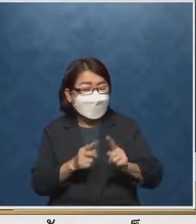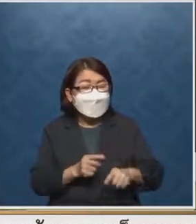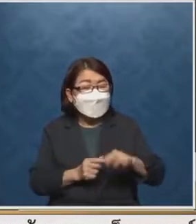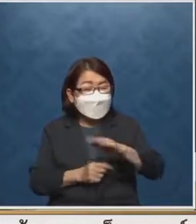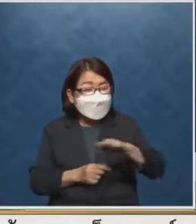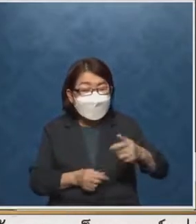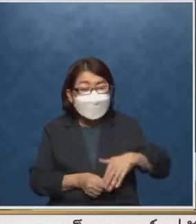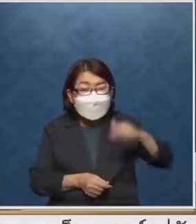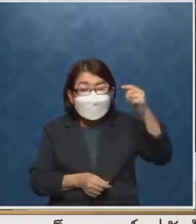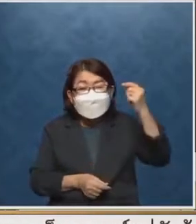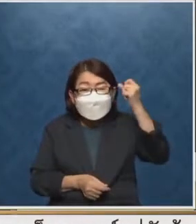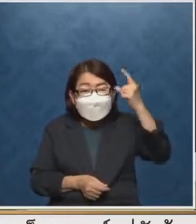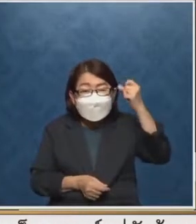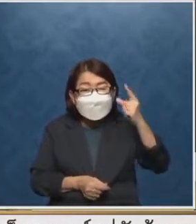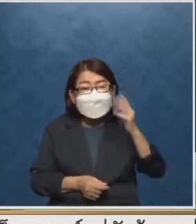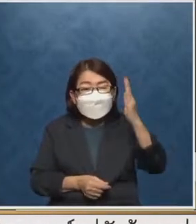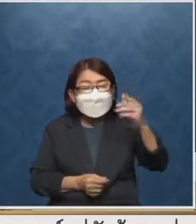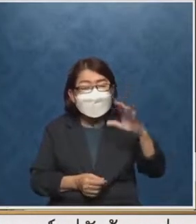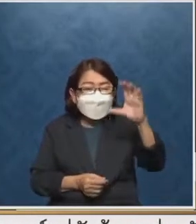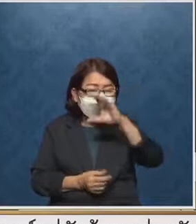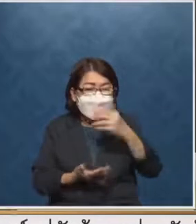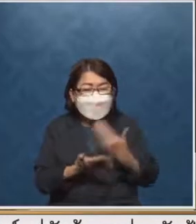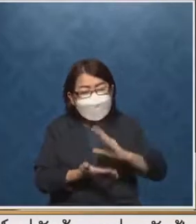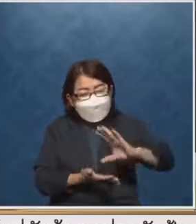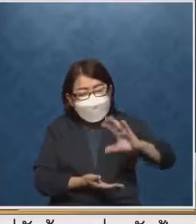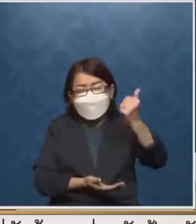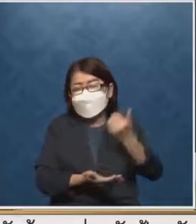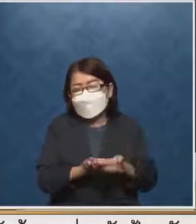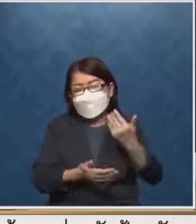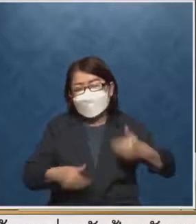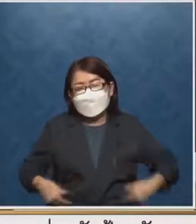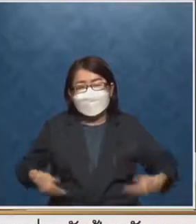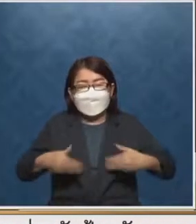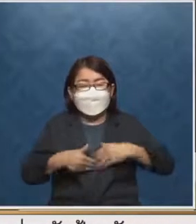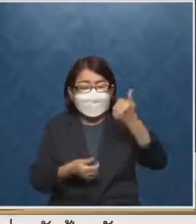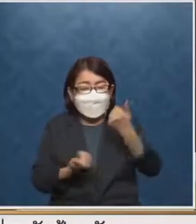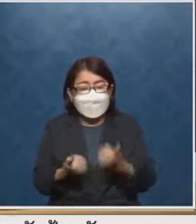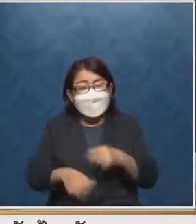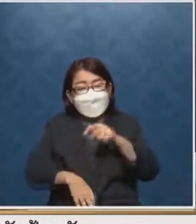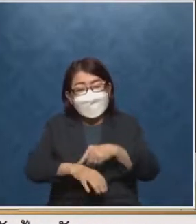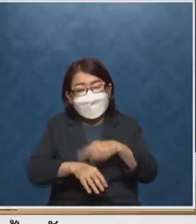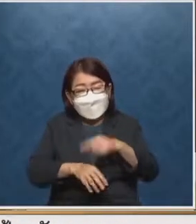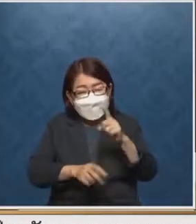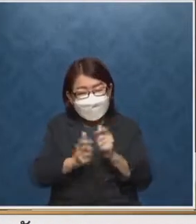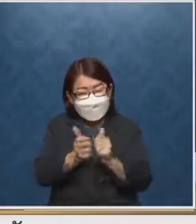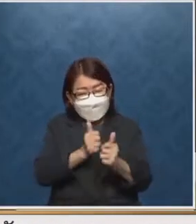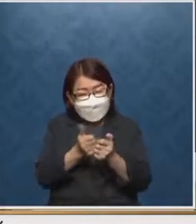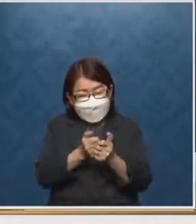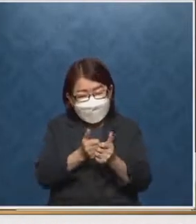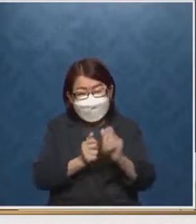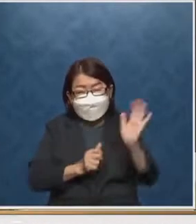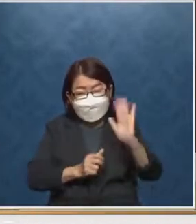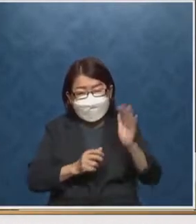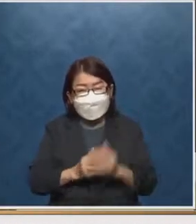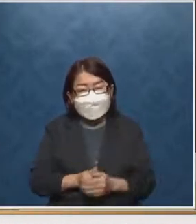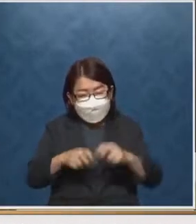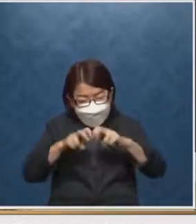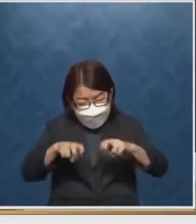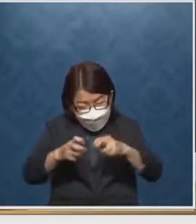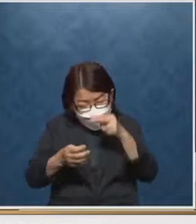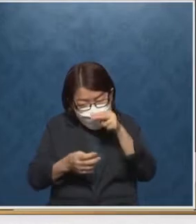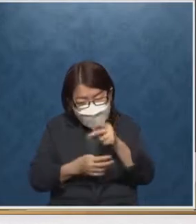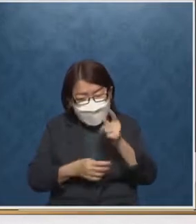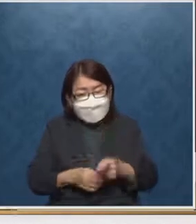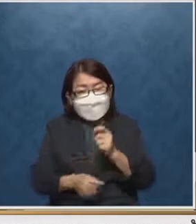องนี้เขาก็จะหาทางหาเงินหาทองทำแทนที่ยาวเวลาเสียเวลาไปเรื่องเล่นเกมอื่นมากมายเขามาศึกษาเรื่องนี้อย่างจริ